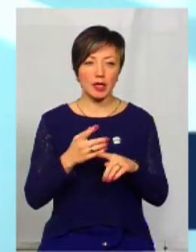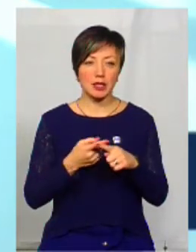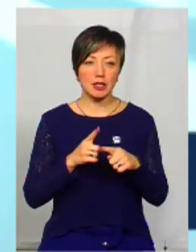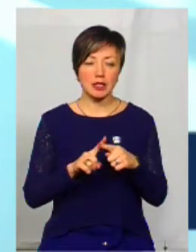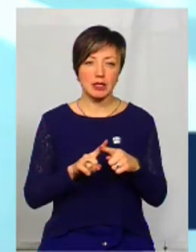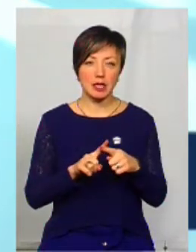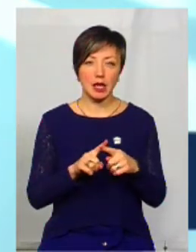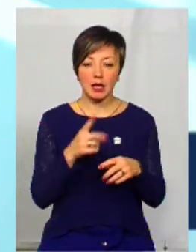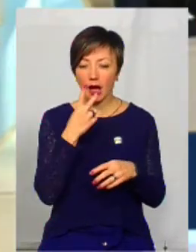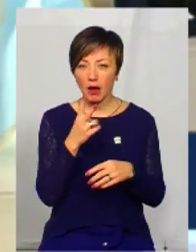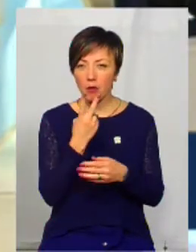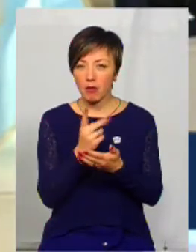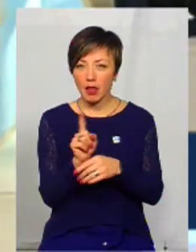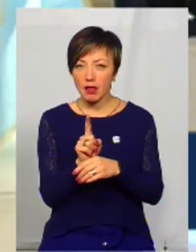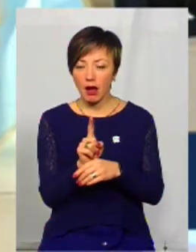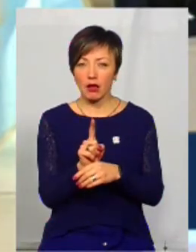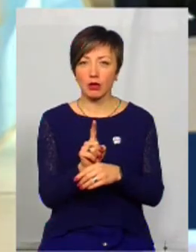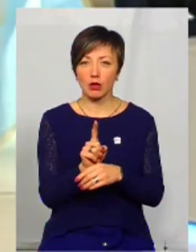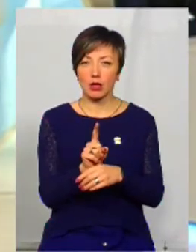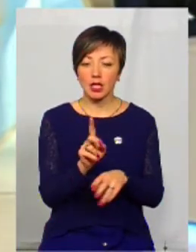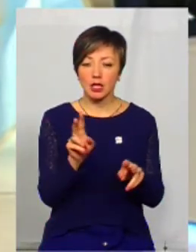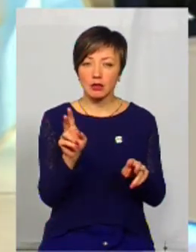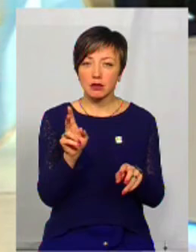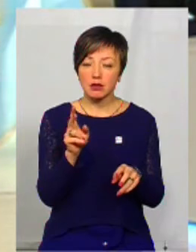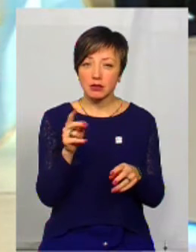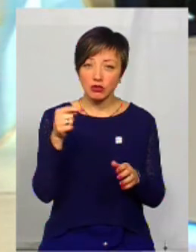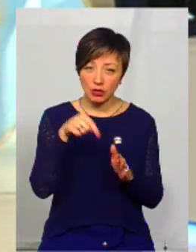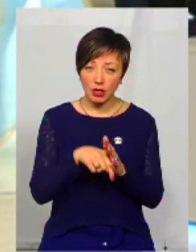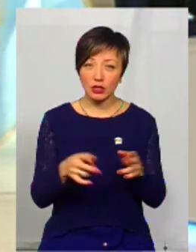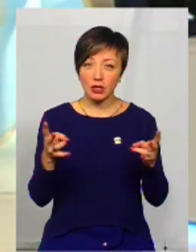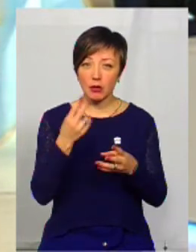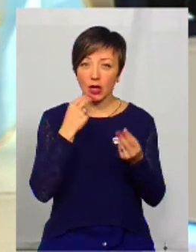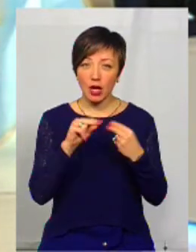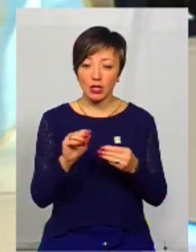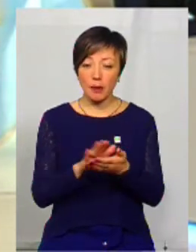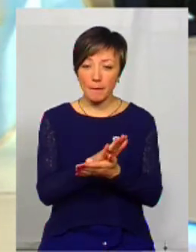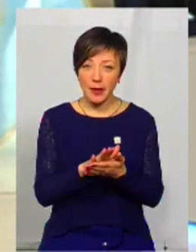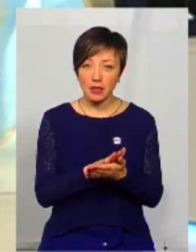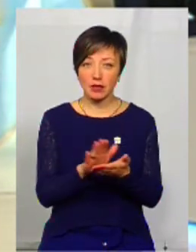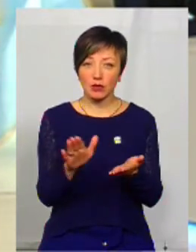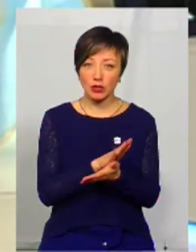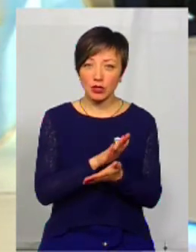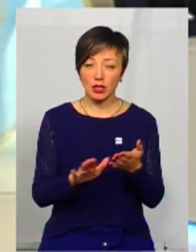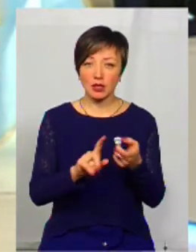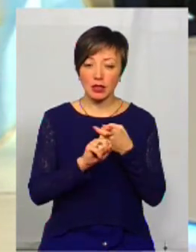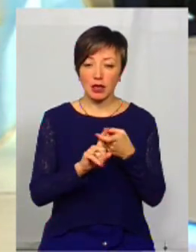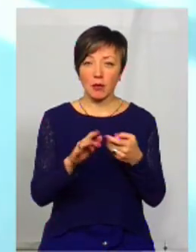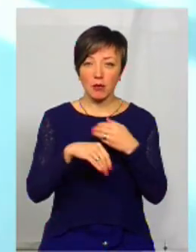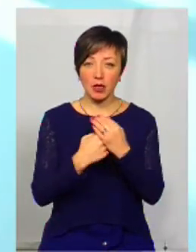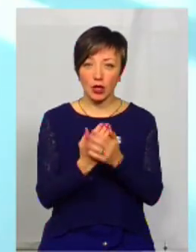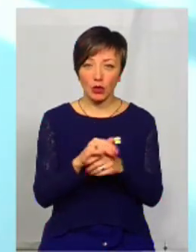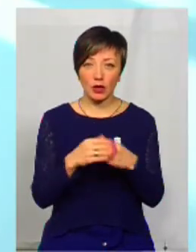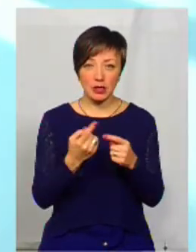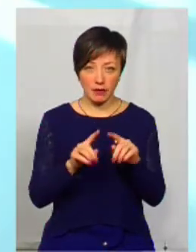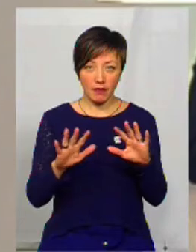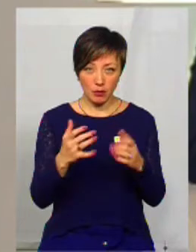Це, скажімо, такий індикатор, який вже свідчить про те, що треба краще мити, дезінфікувати, частіше мити руки. І це